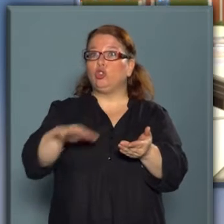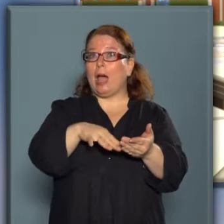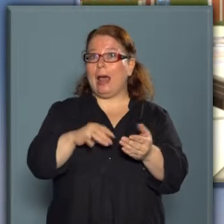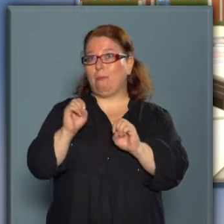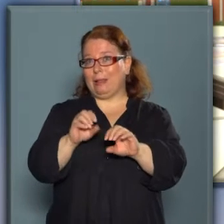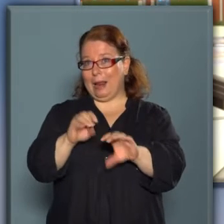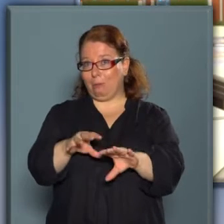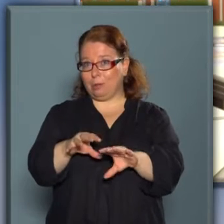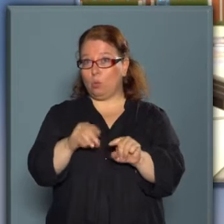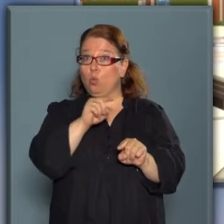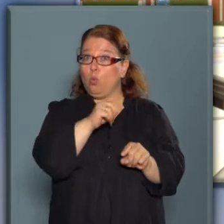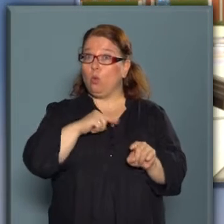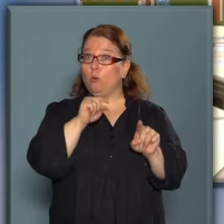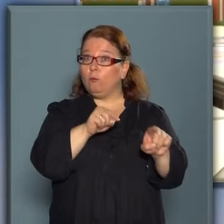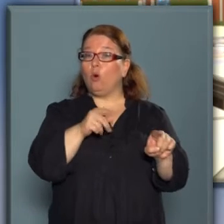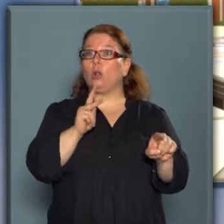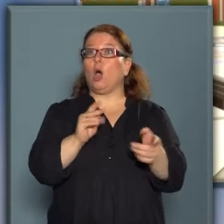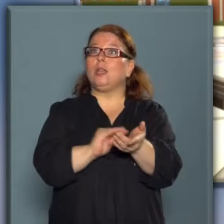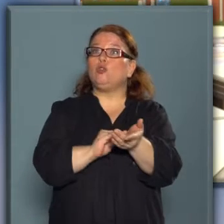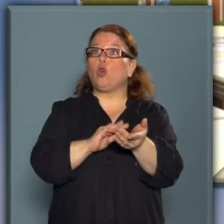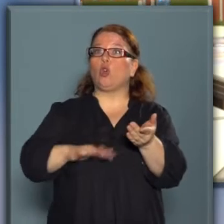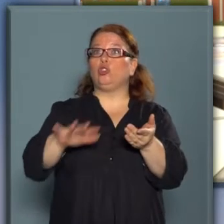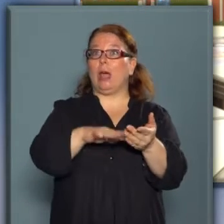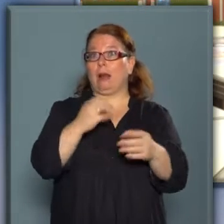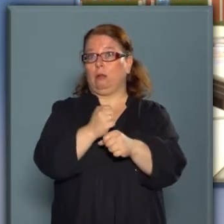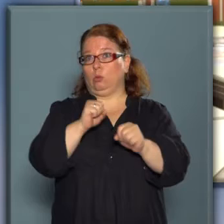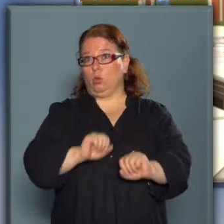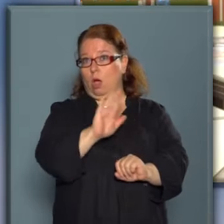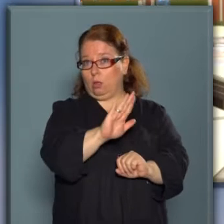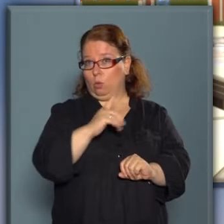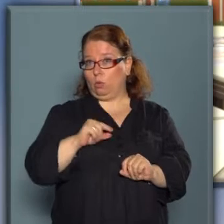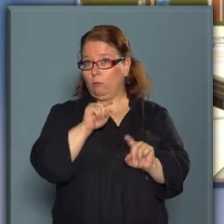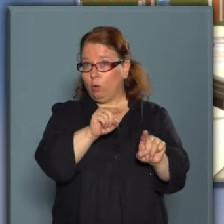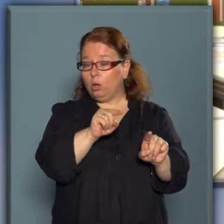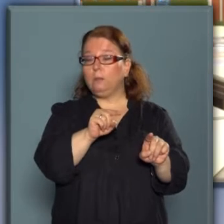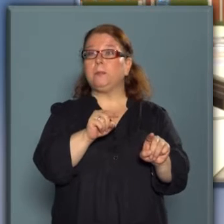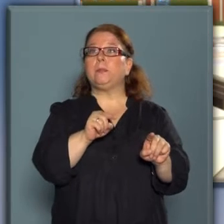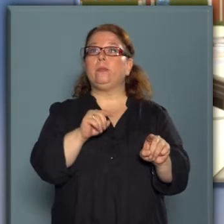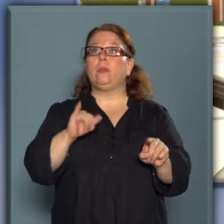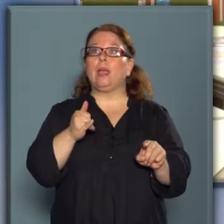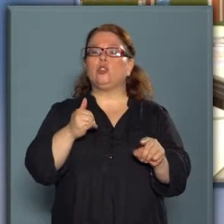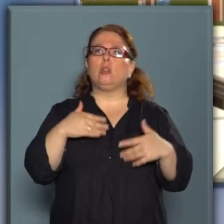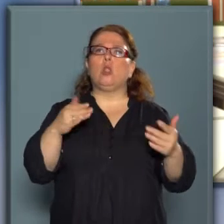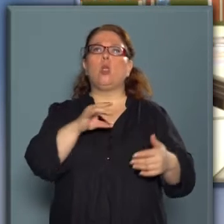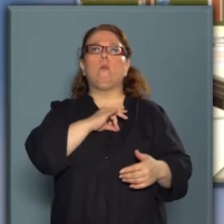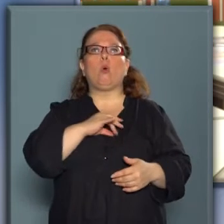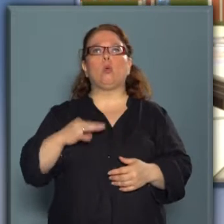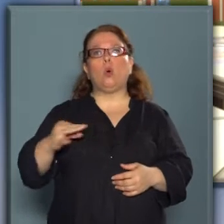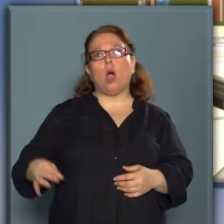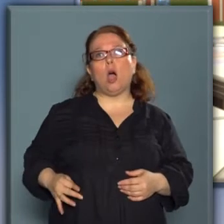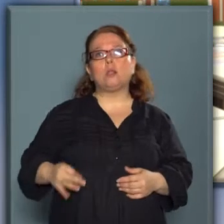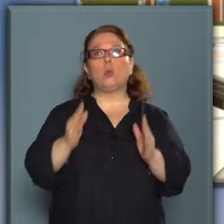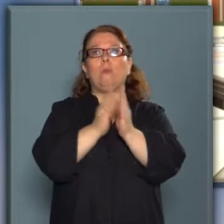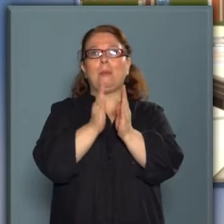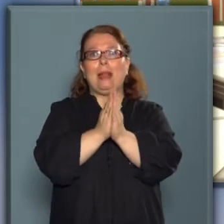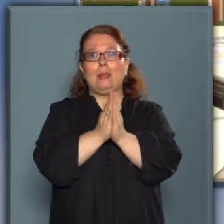betelepítője. Soroksár az ő tulajdonába is tartozott. A Nagyboldogasszony plébánia